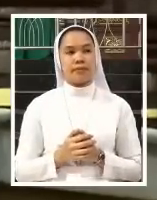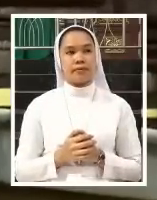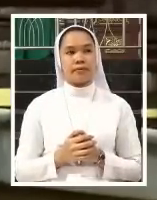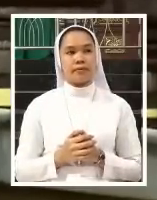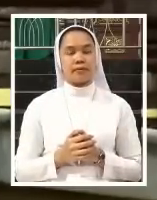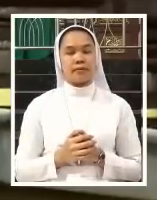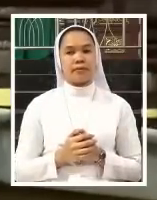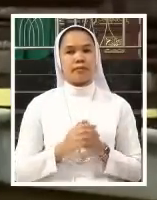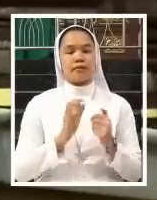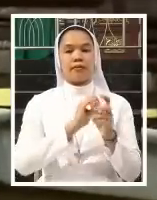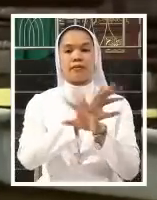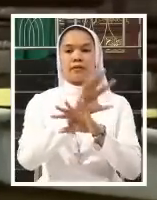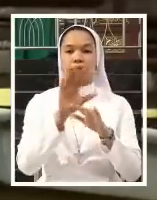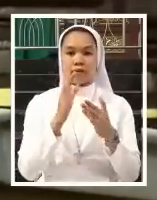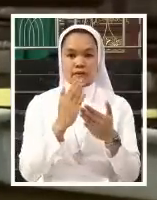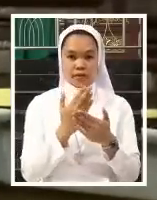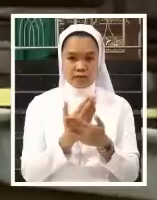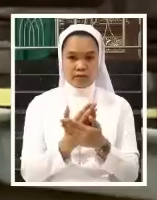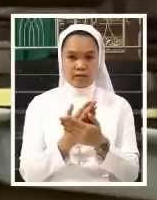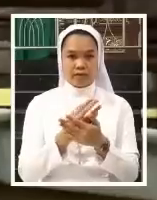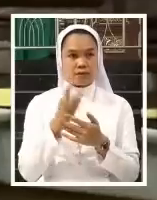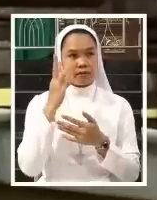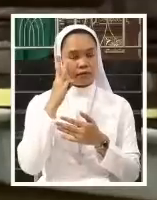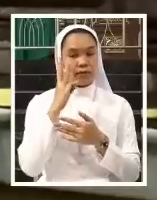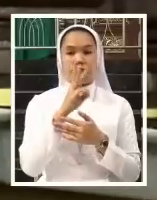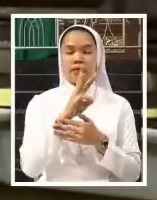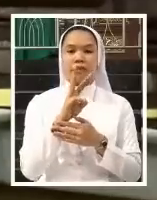Ang gabos na makahiling sa inda,